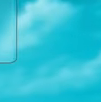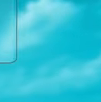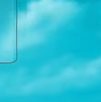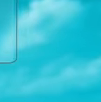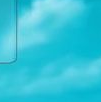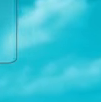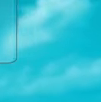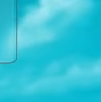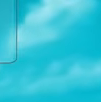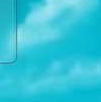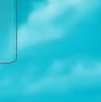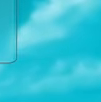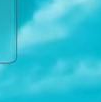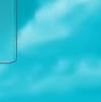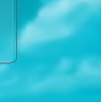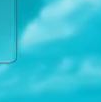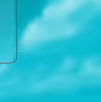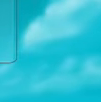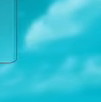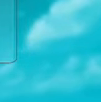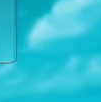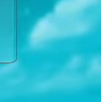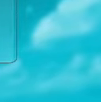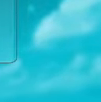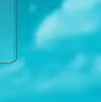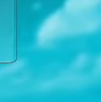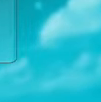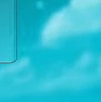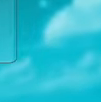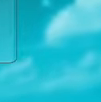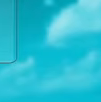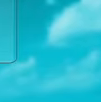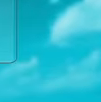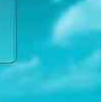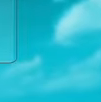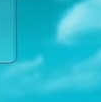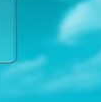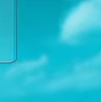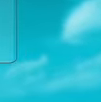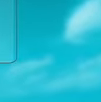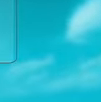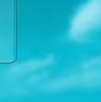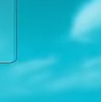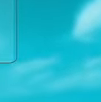0-ден төмен. Қызылордада сынап бағанасы күндіз 5 градус жылы, түнде 8 градус суықты көрсетеді.